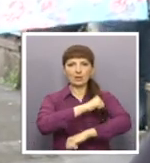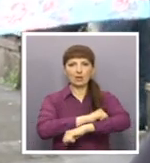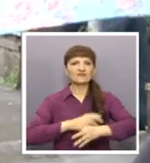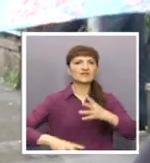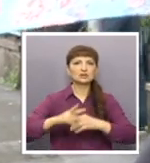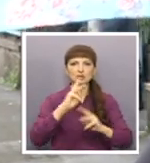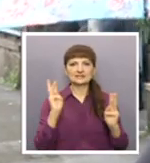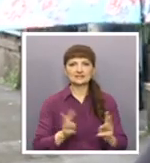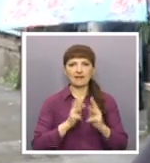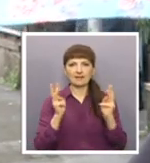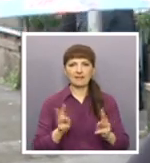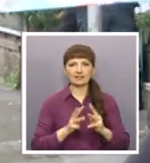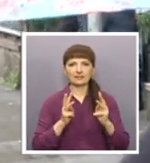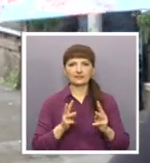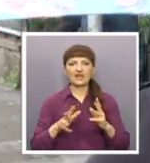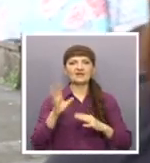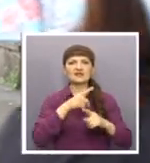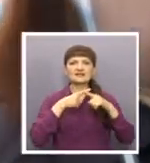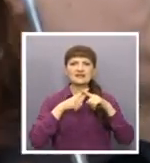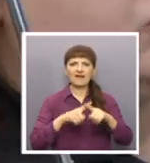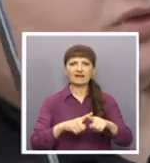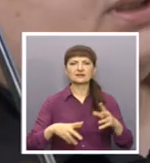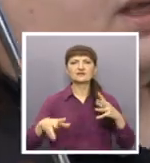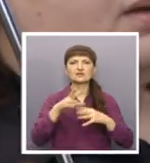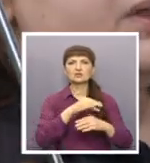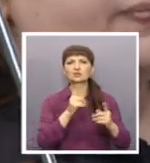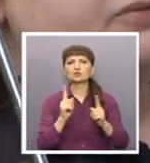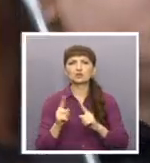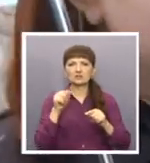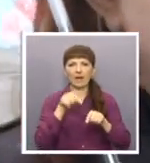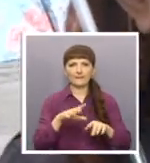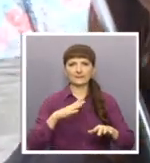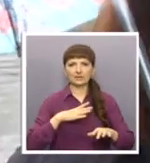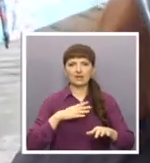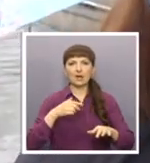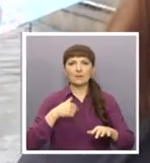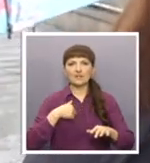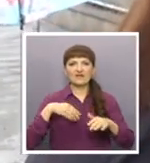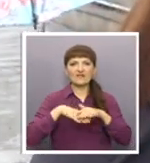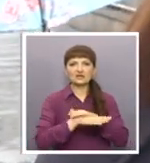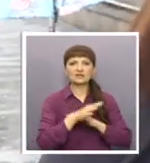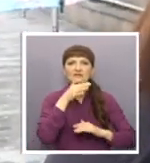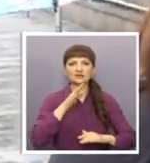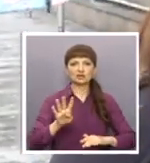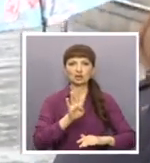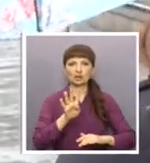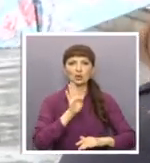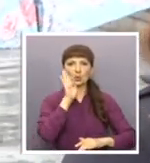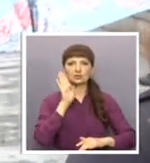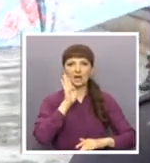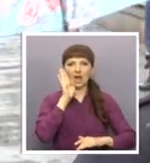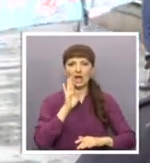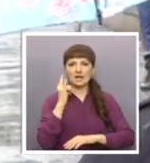все сгорело, все сгорело. Вся техника, вся это просто... Мы вышли где-то в 4 часа, только вот